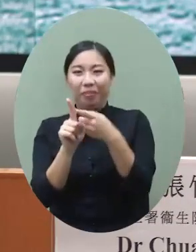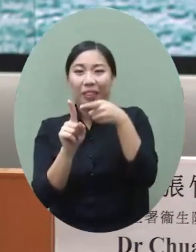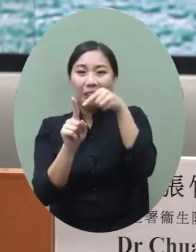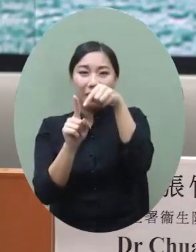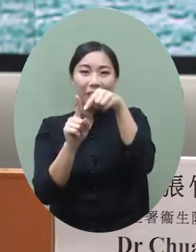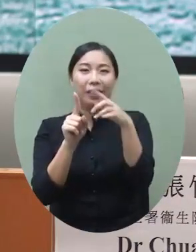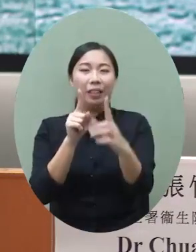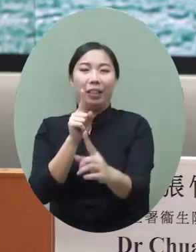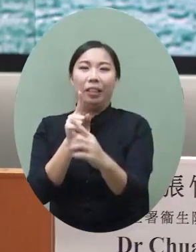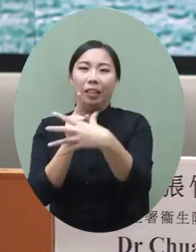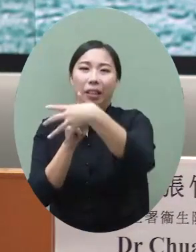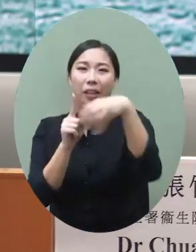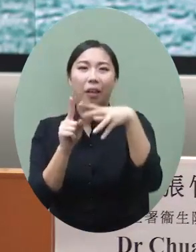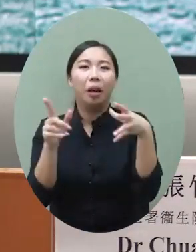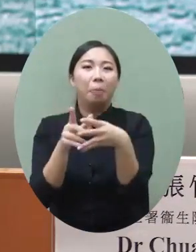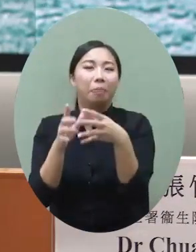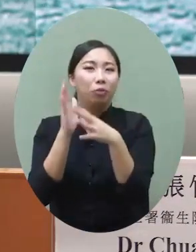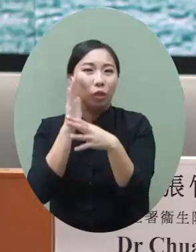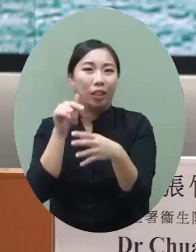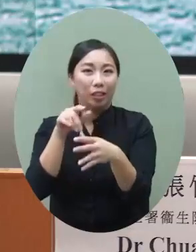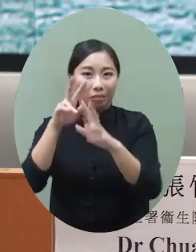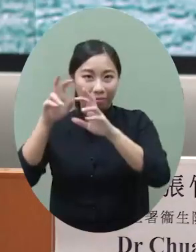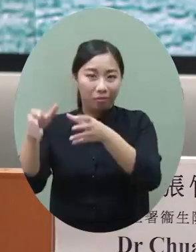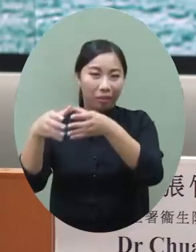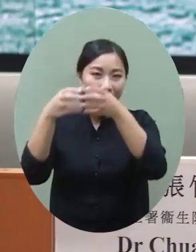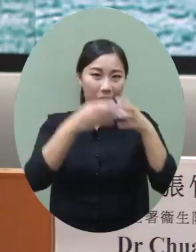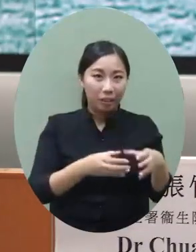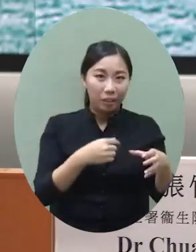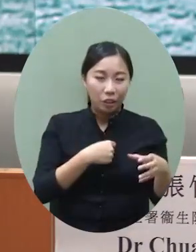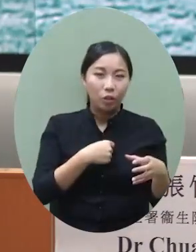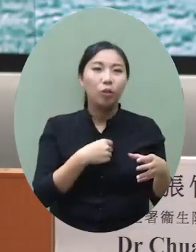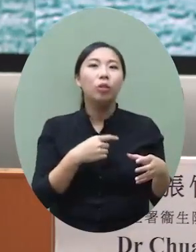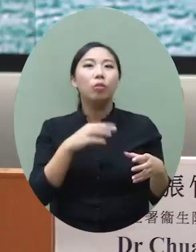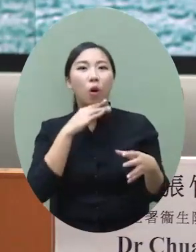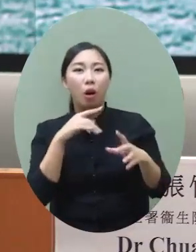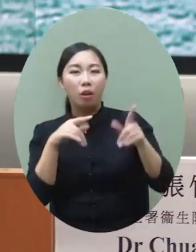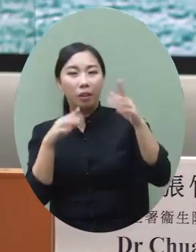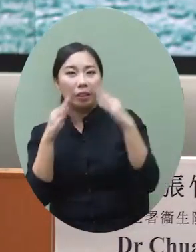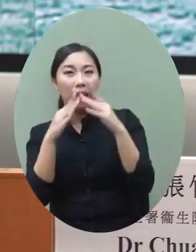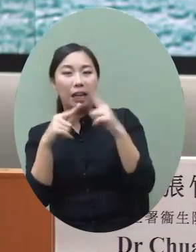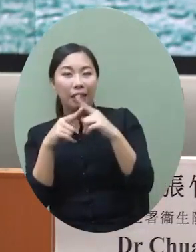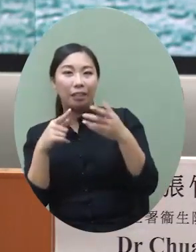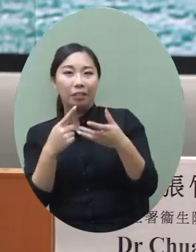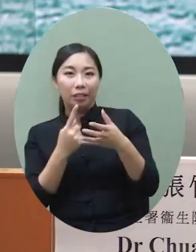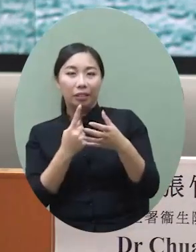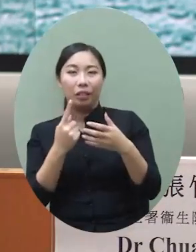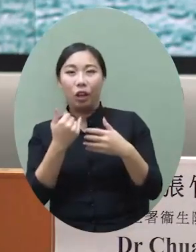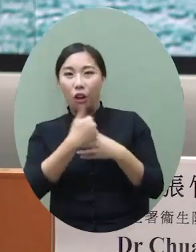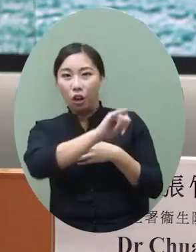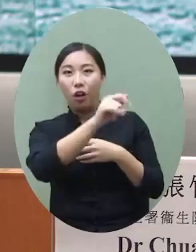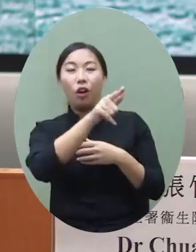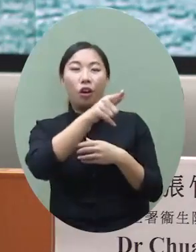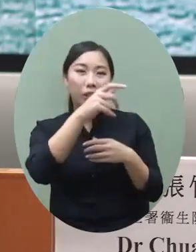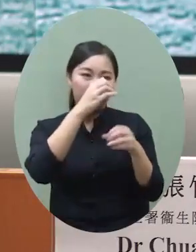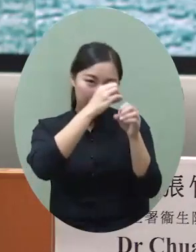講，暫時就建議，如果你有屋企人係需要接受檢疫嘅話咧，即係同住屋企人，咁呢個都係一個，